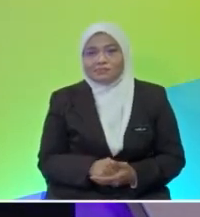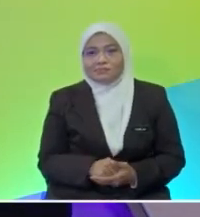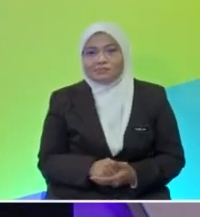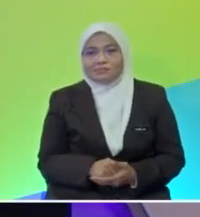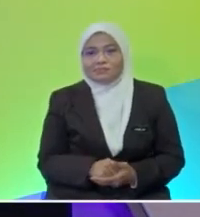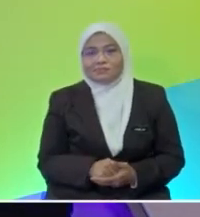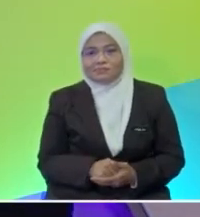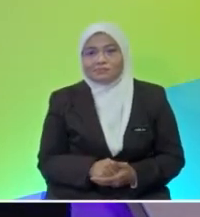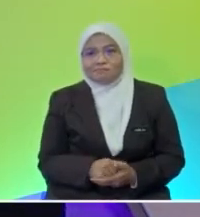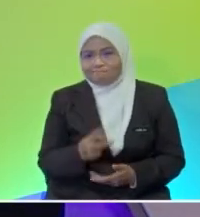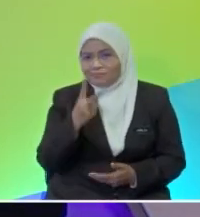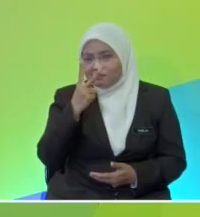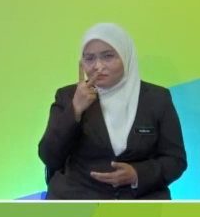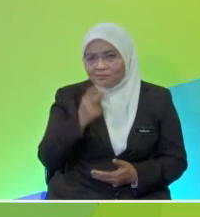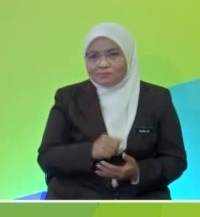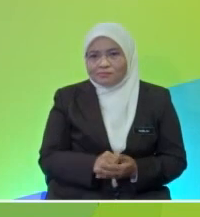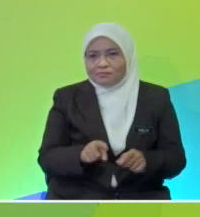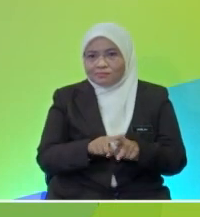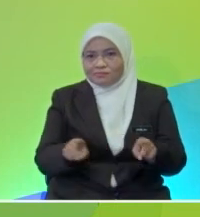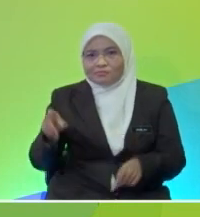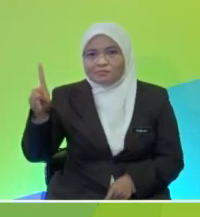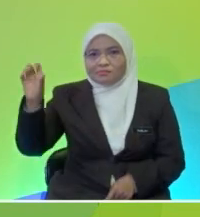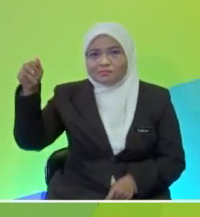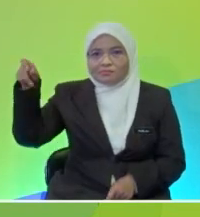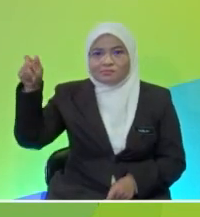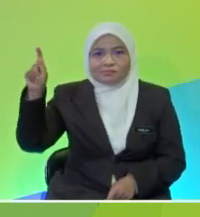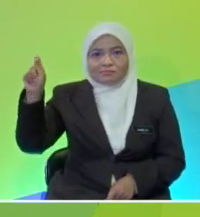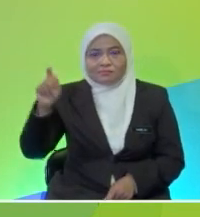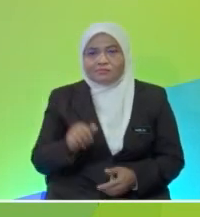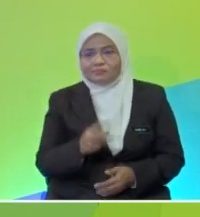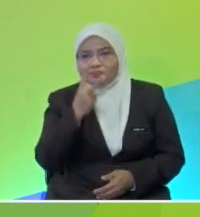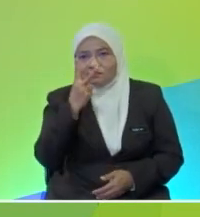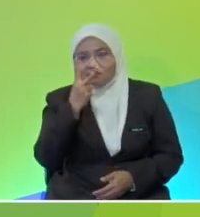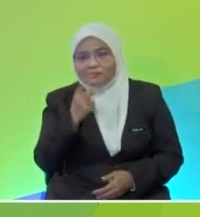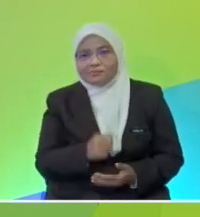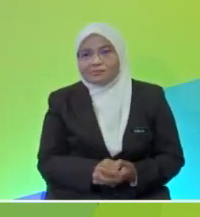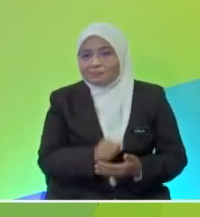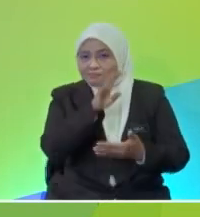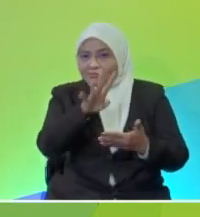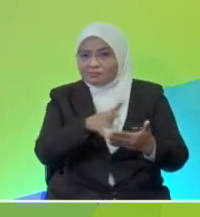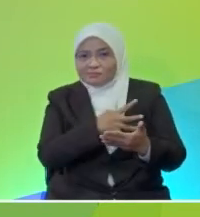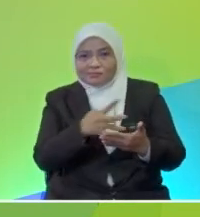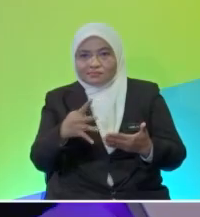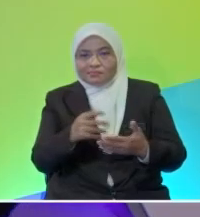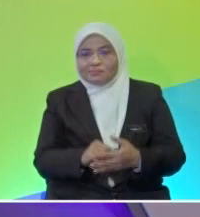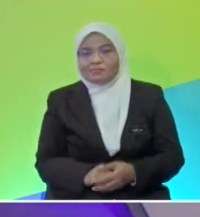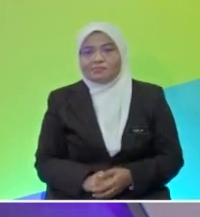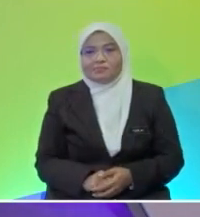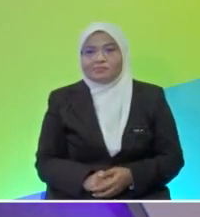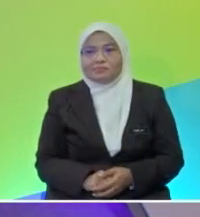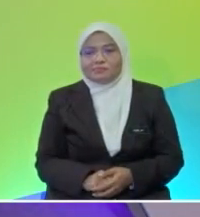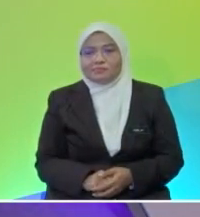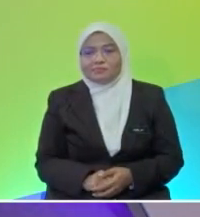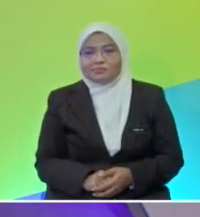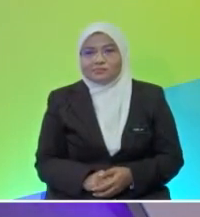tetapi kita dapat kosong kosong kita dalam hal ini kita tidak ada